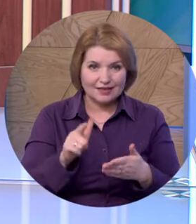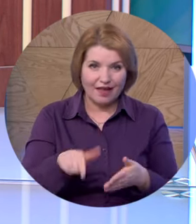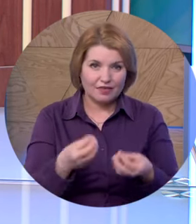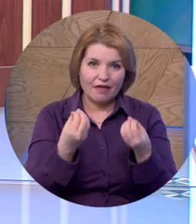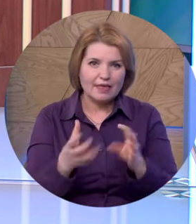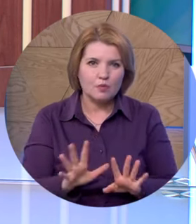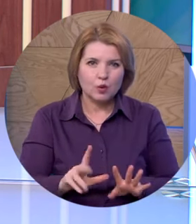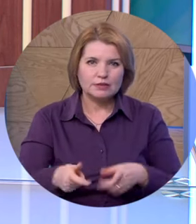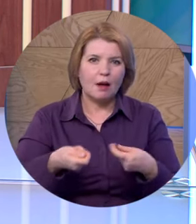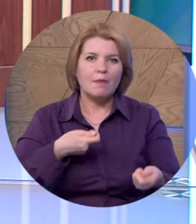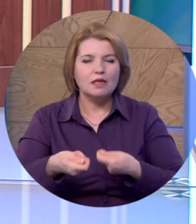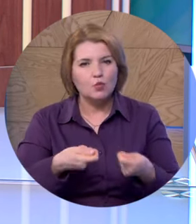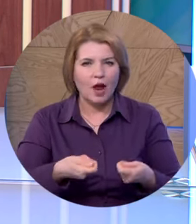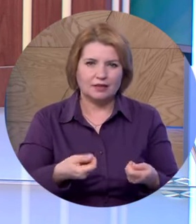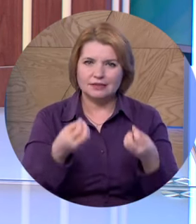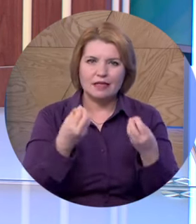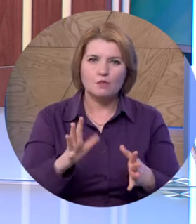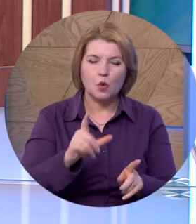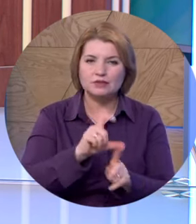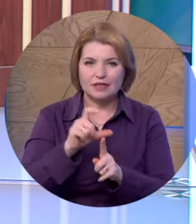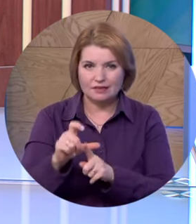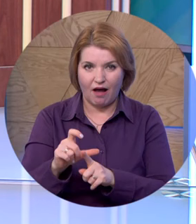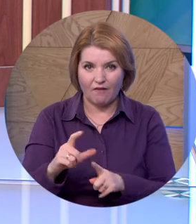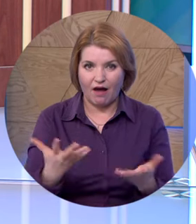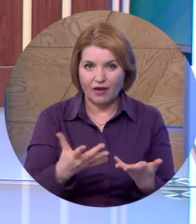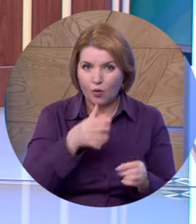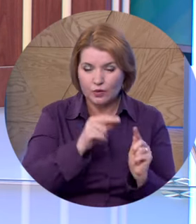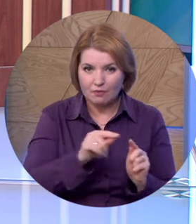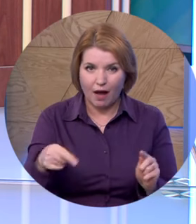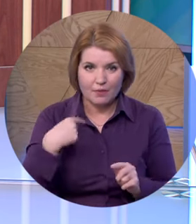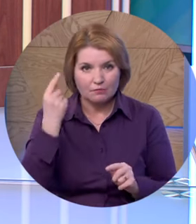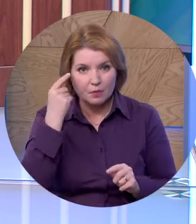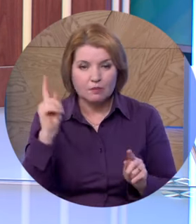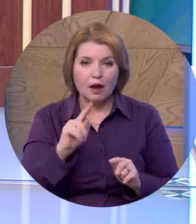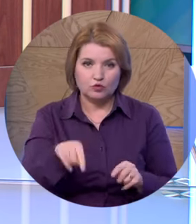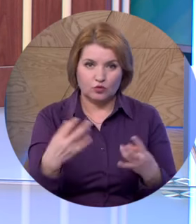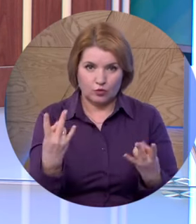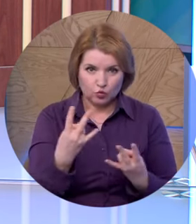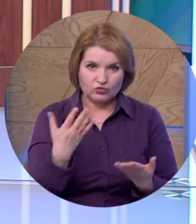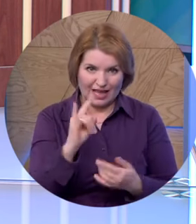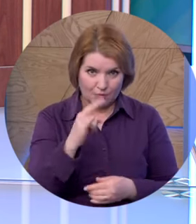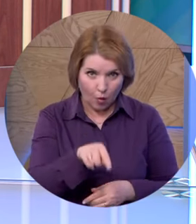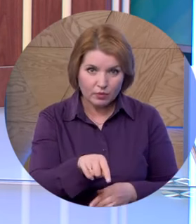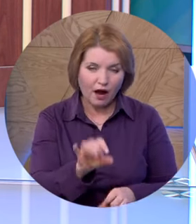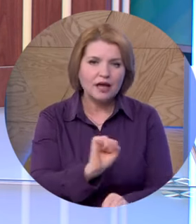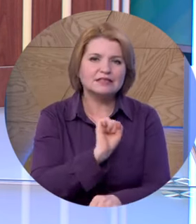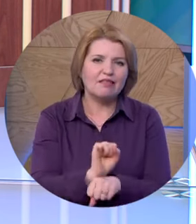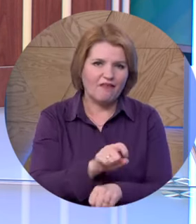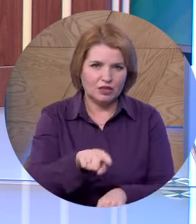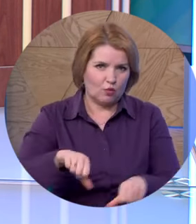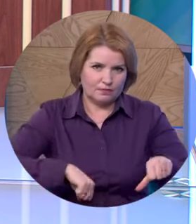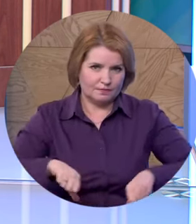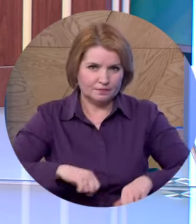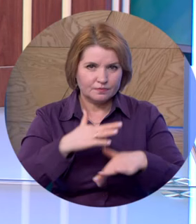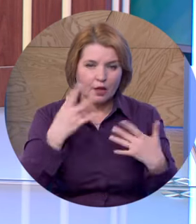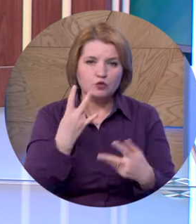вот манипуляция, не просто это слова, а в какой-то момент мы понимаем, что внутренний ребенок, его нужно остановить. Вот он расшалился, его нужно таким образом остановить. Но это же